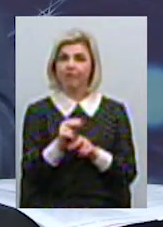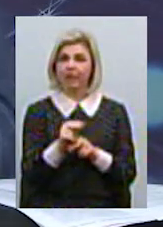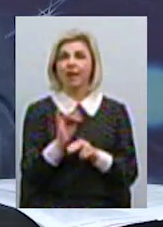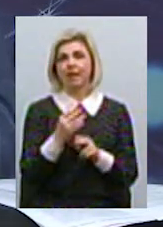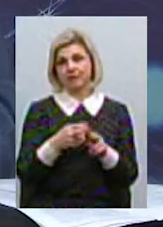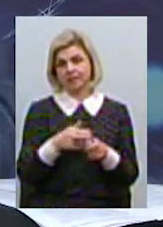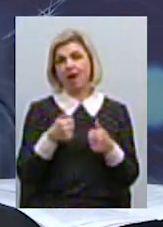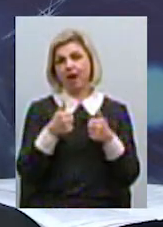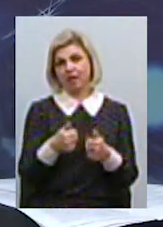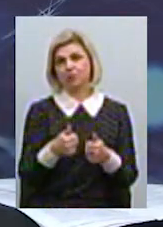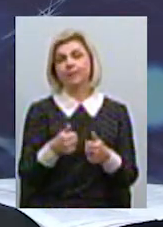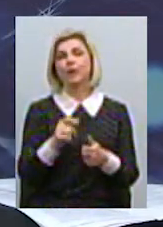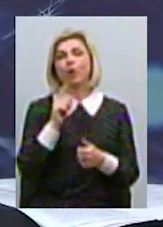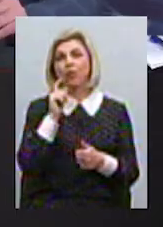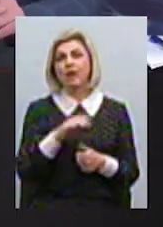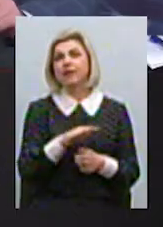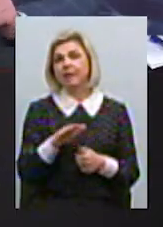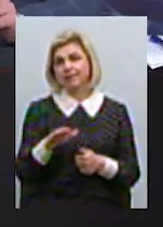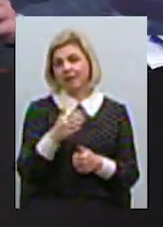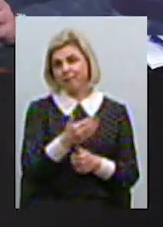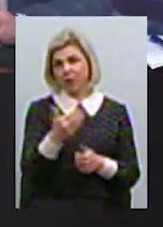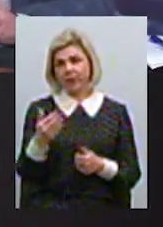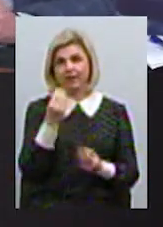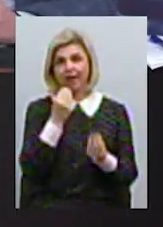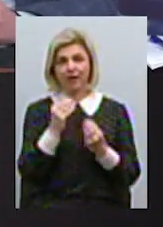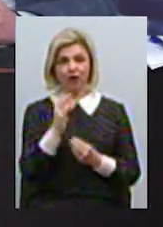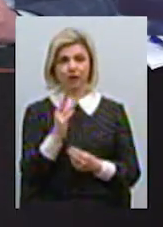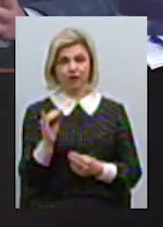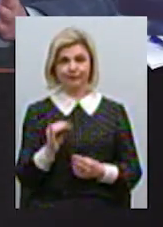це гарні діти, тому що українські діти, вони найкращі. Да?